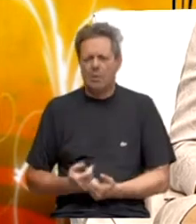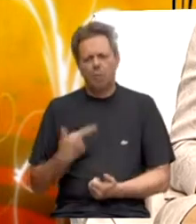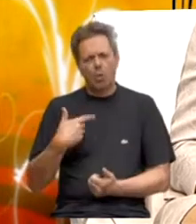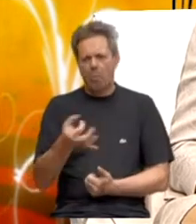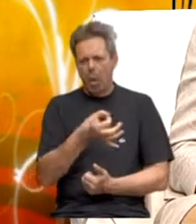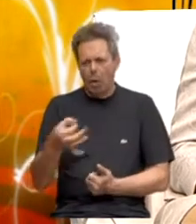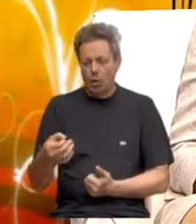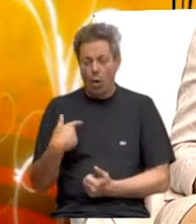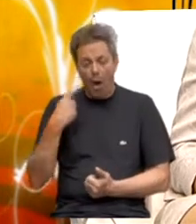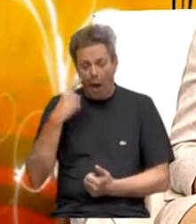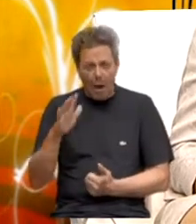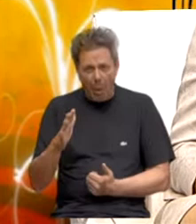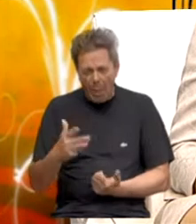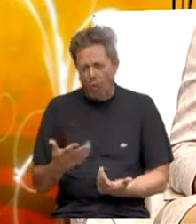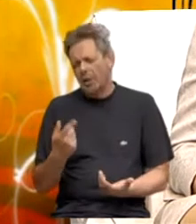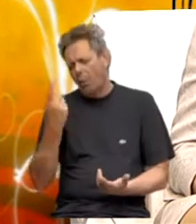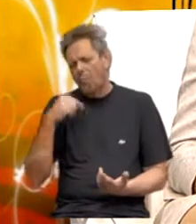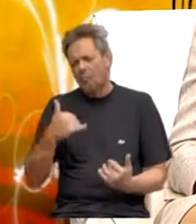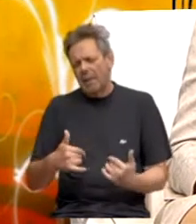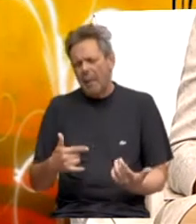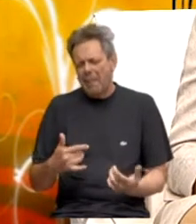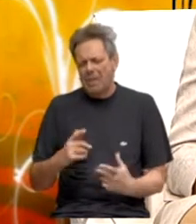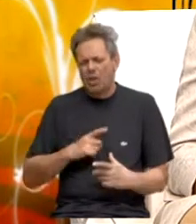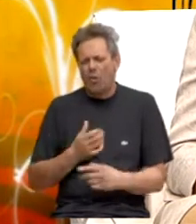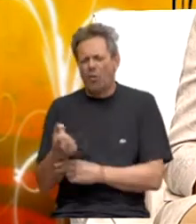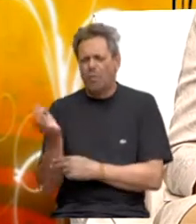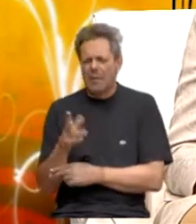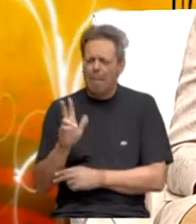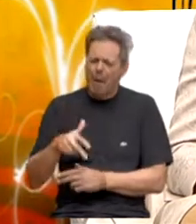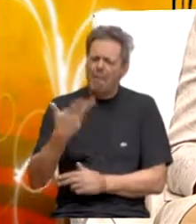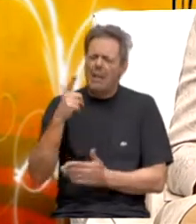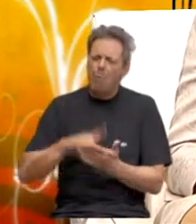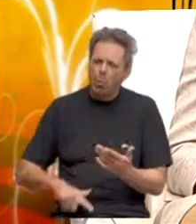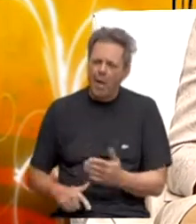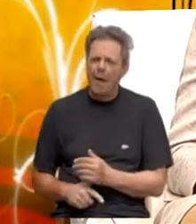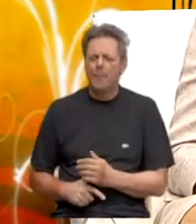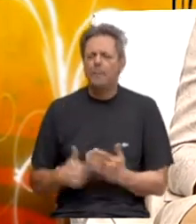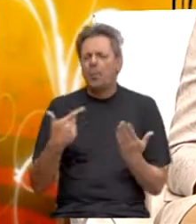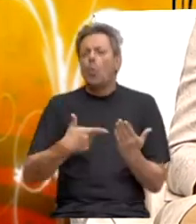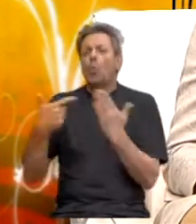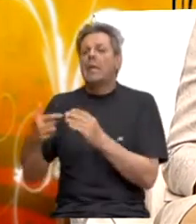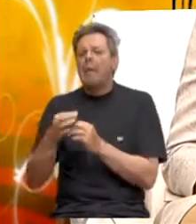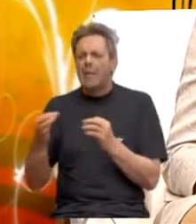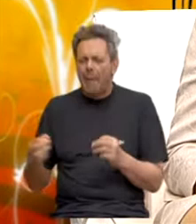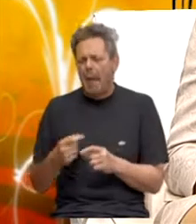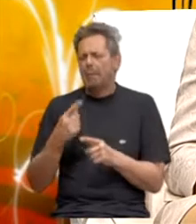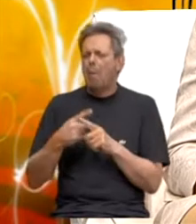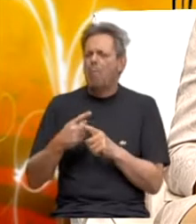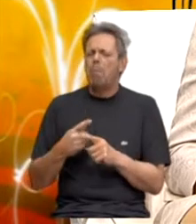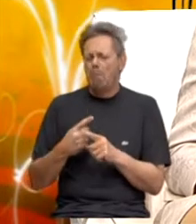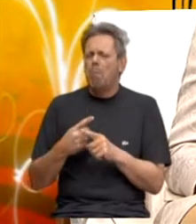ali ako ne možete, s obzirom da je danas život jako brz, bar 3 puta tjedno, otprilike pola